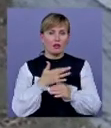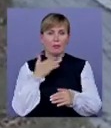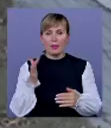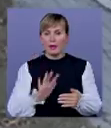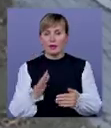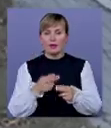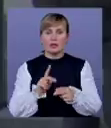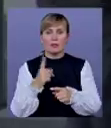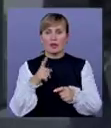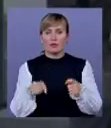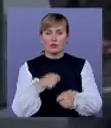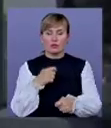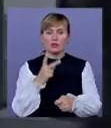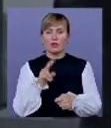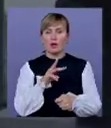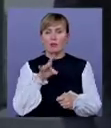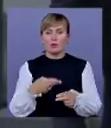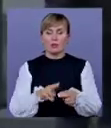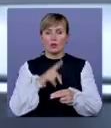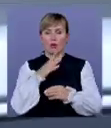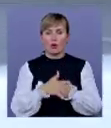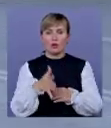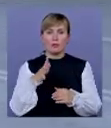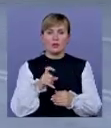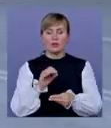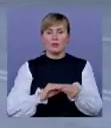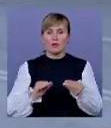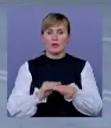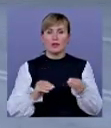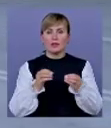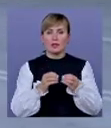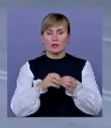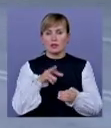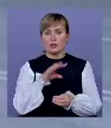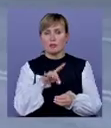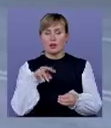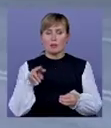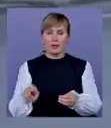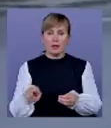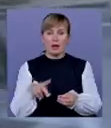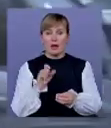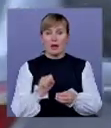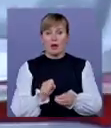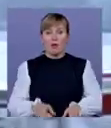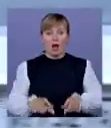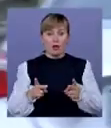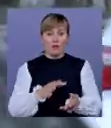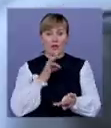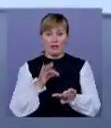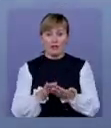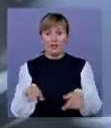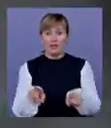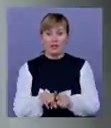комитете. За первое нарушение 2 МРП, это около 5 тысяч, за повторное 10 месячных расчетных показателей. А вот уголовная ответственность за